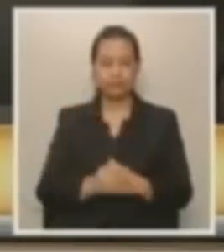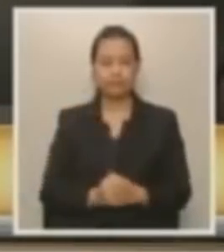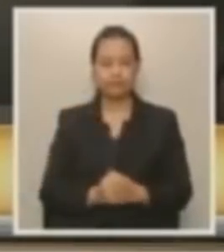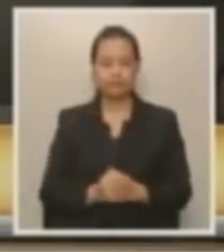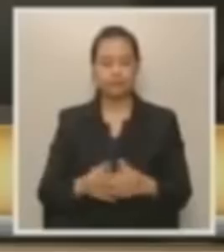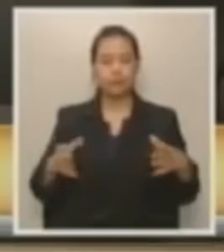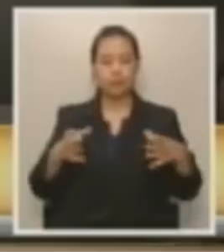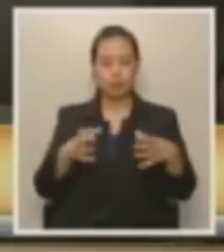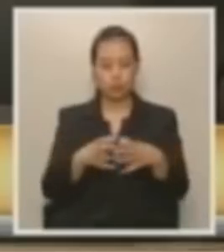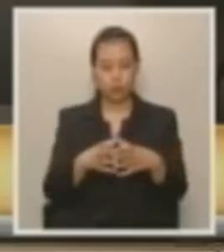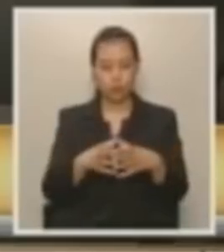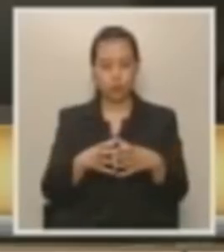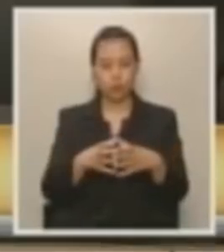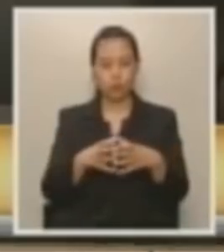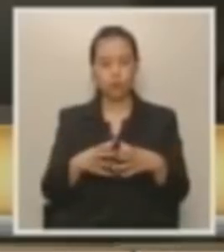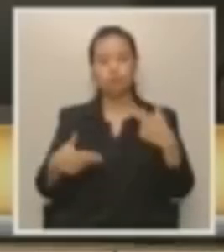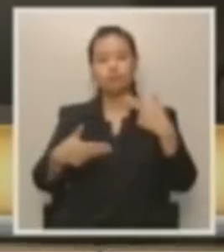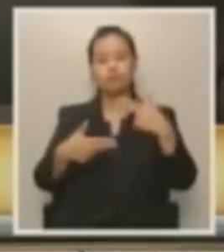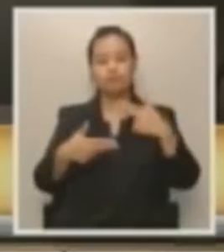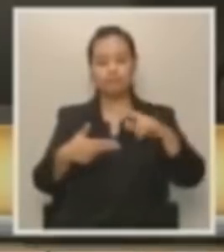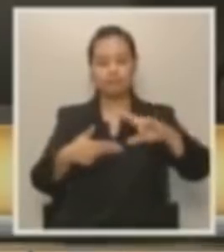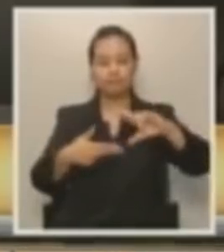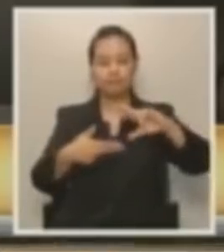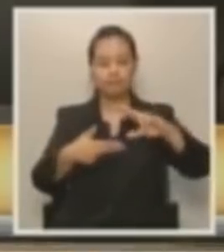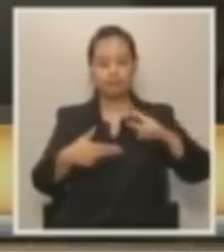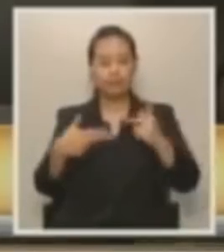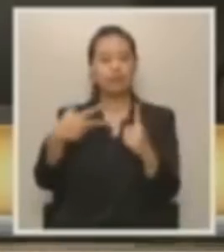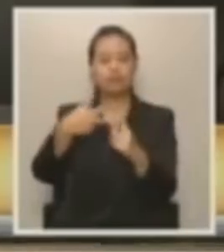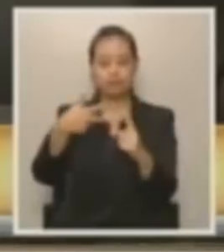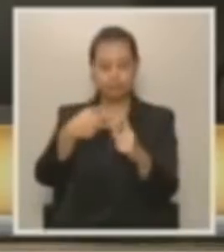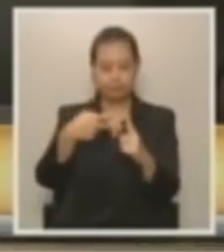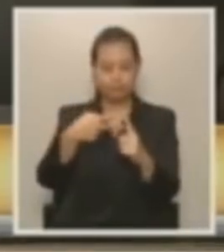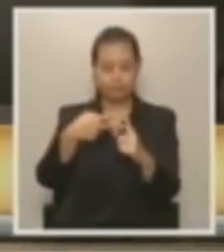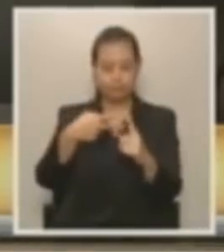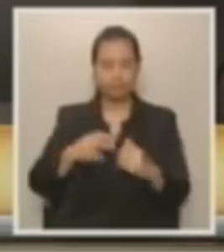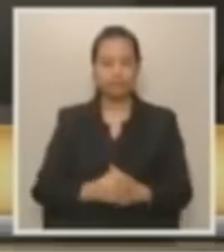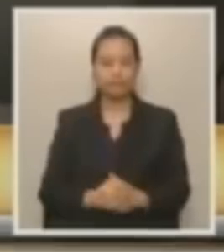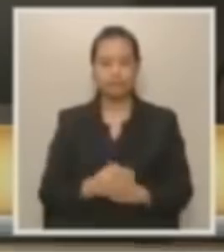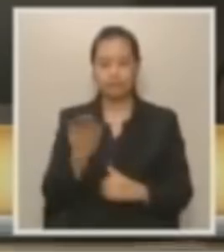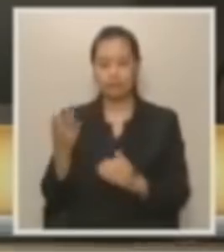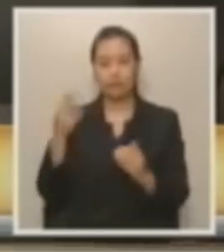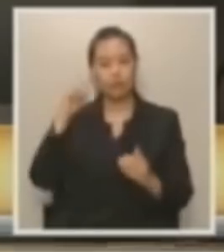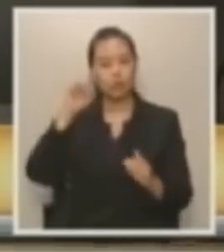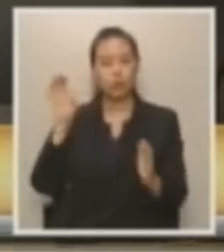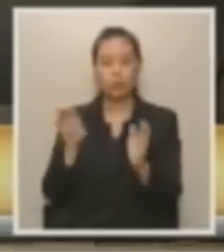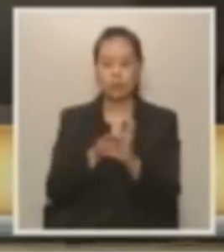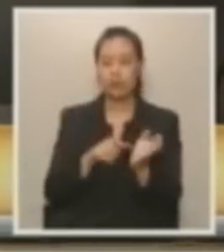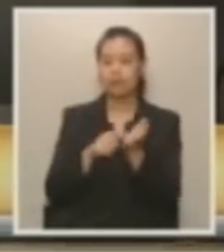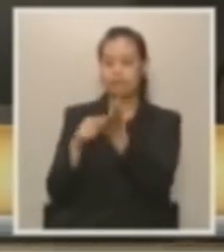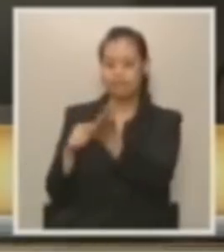อใช้ภาพประกอบการอภิปรายค่ะเชิญทีมโสดค่ะ